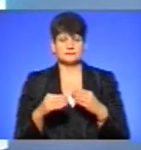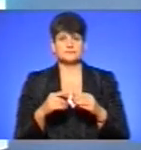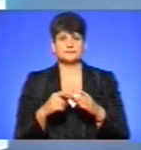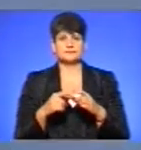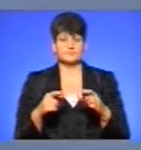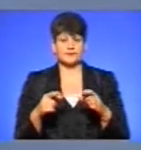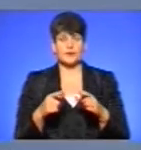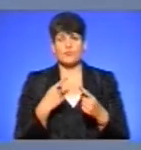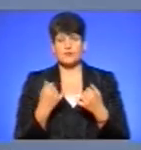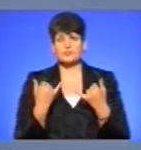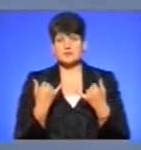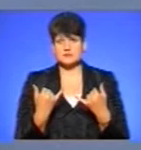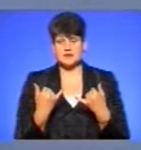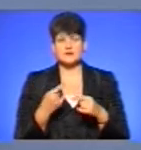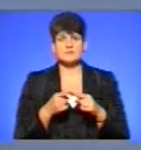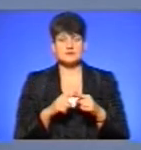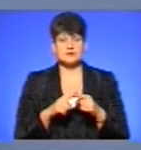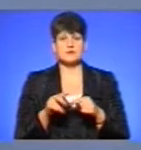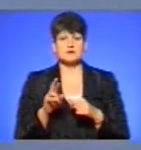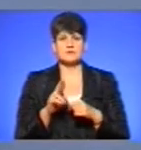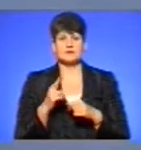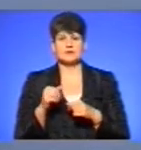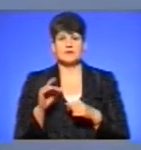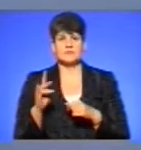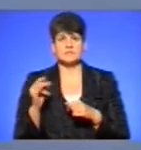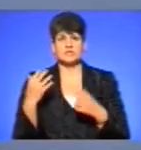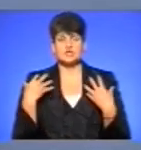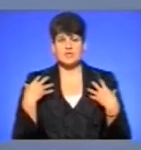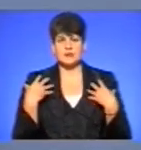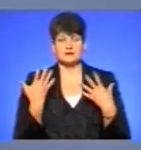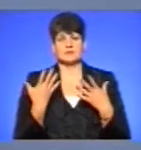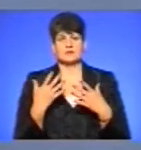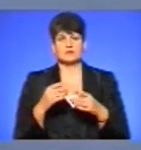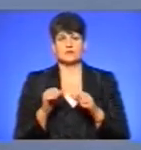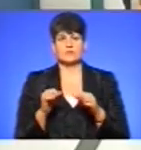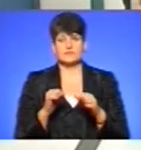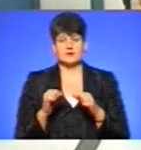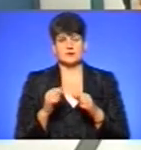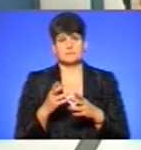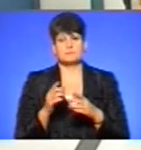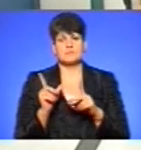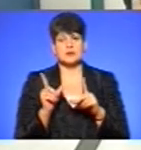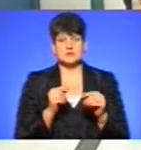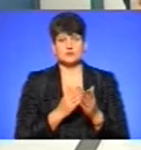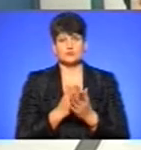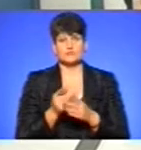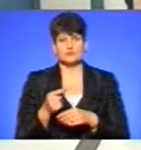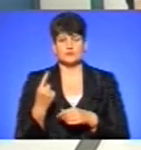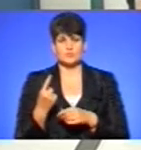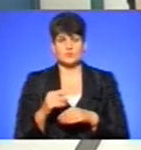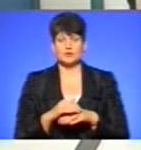нашим гостем, а це Ярослав Давибіда, начальник управління Державної міграційної служби у Тернопільській області. Я вас вітаю. Доброго